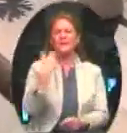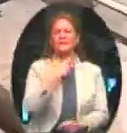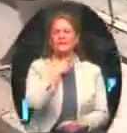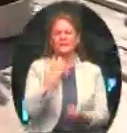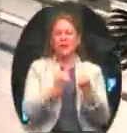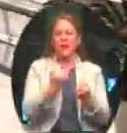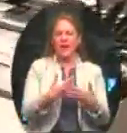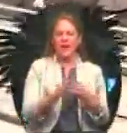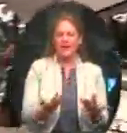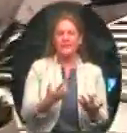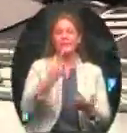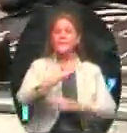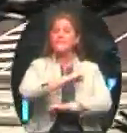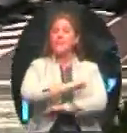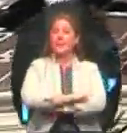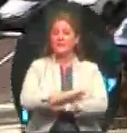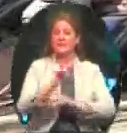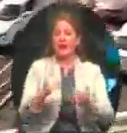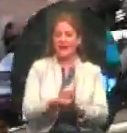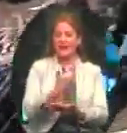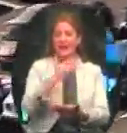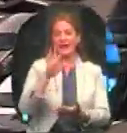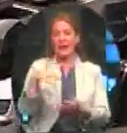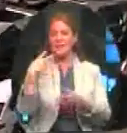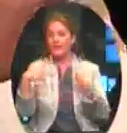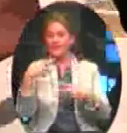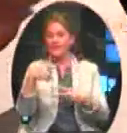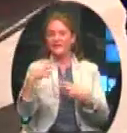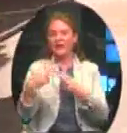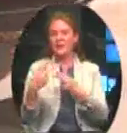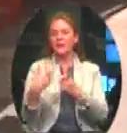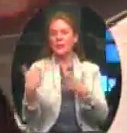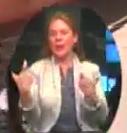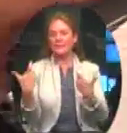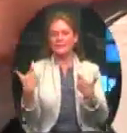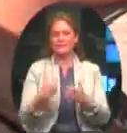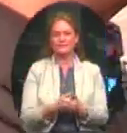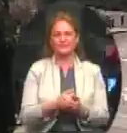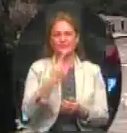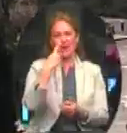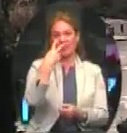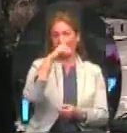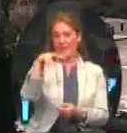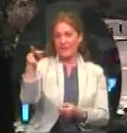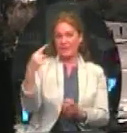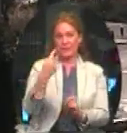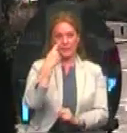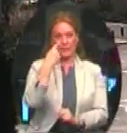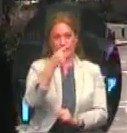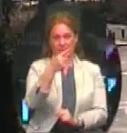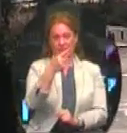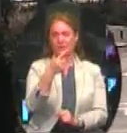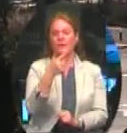ופתיחת המרפסת, גם במזנון וגם ליד אולם שגל. עם הנוף המקסים הזה שיש כאן על יד הכנסת,